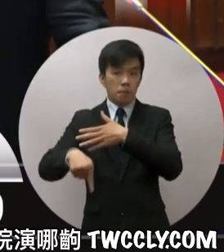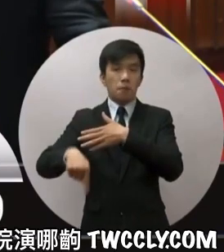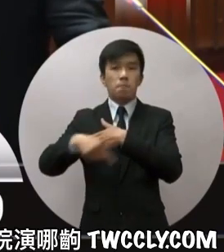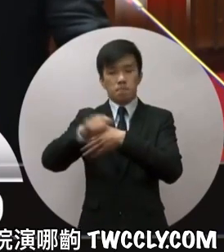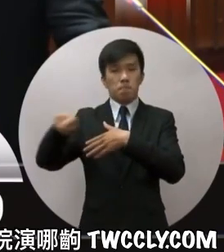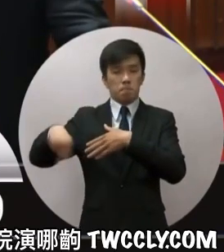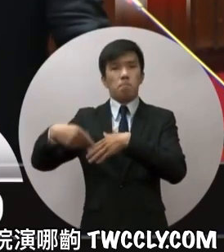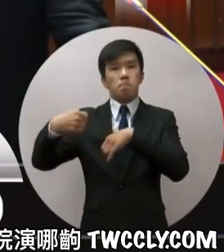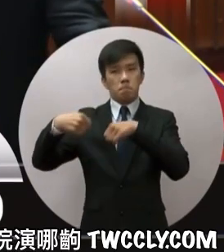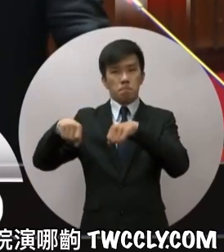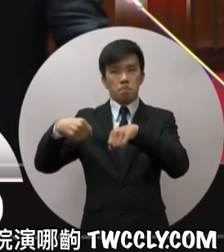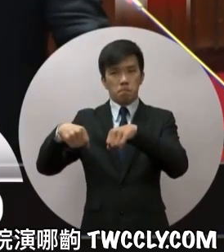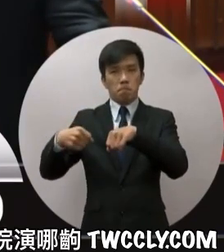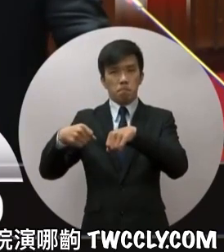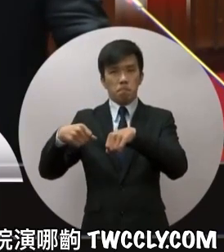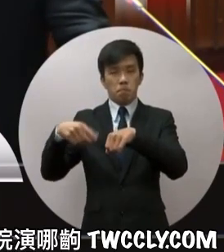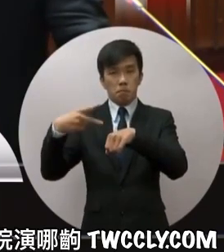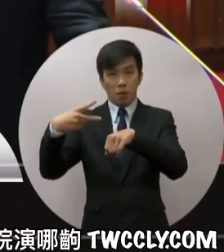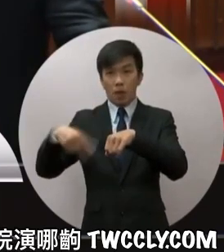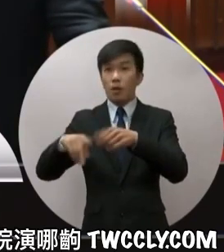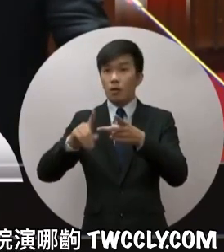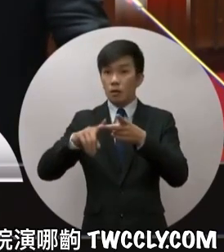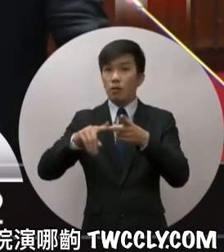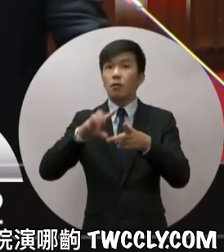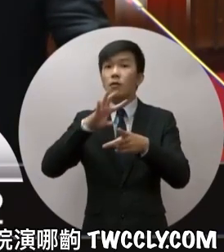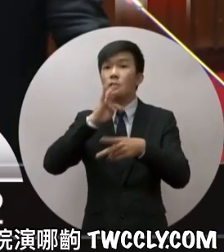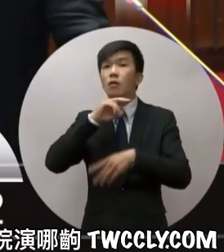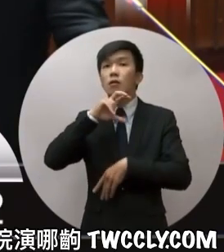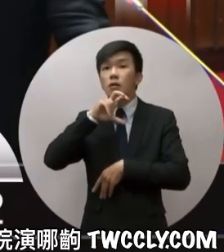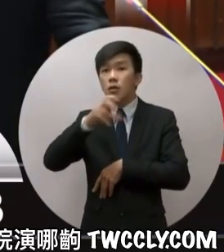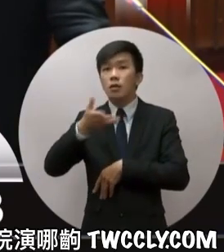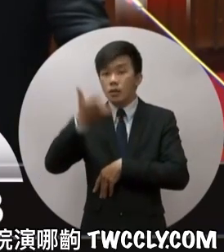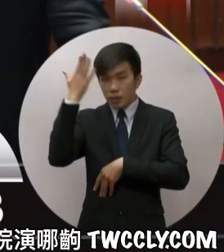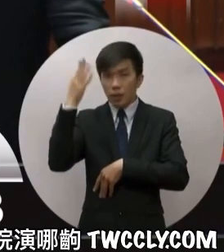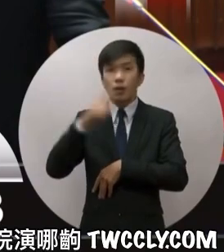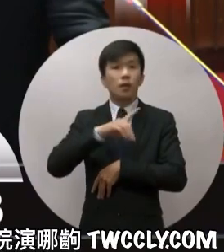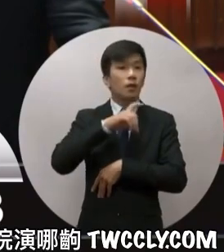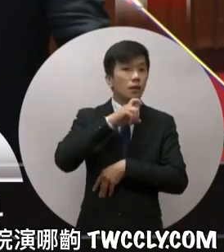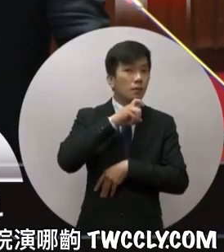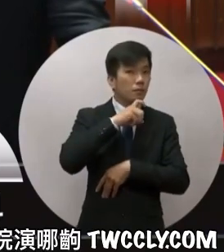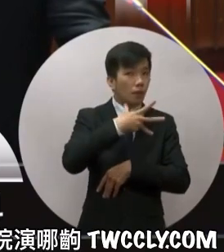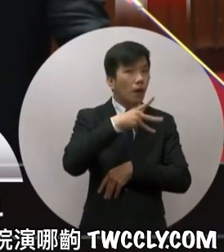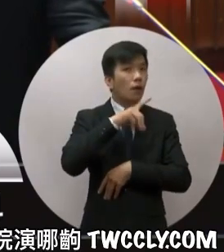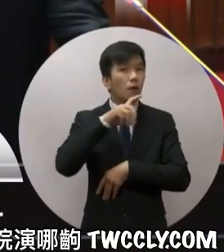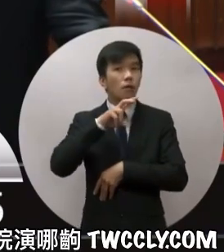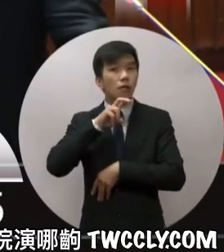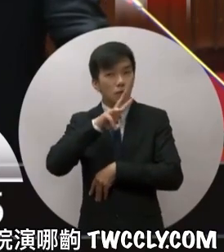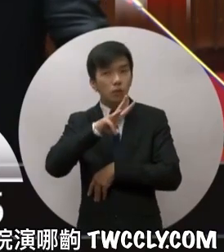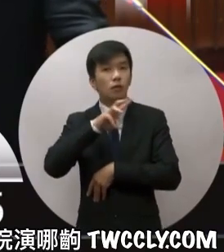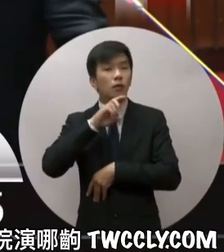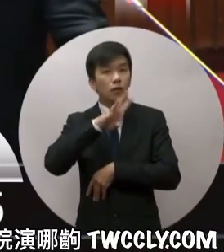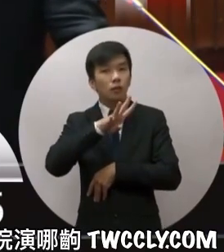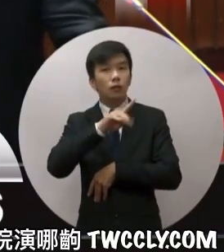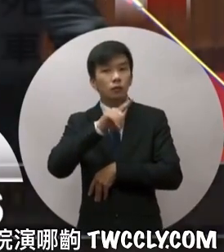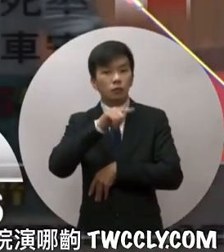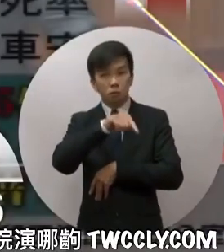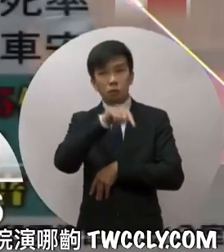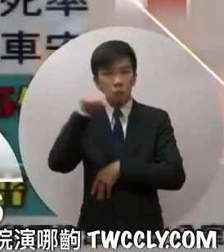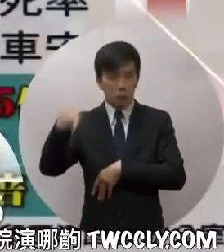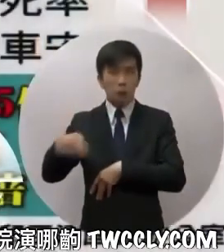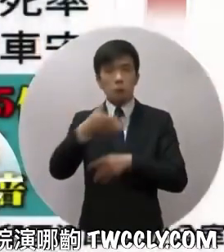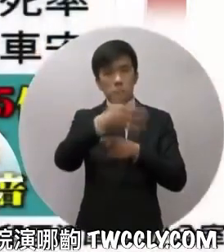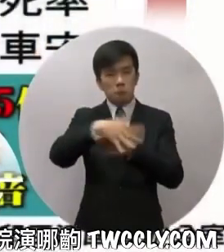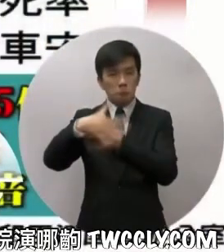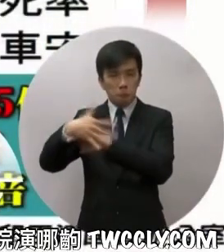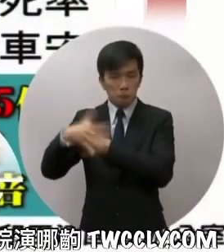這個族群都還是以這個70歲以上的老人跟18到24歲的這個青年的這兩個族群是車禍率的這個